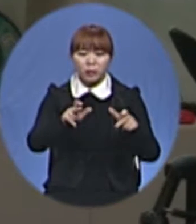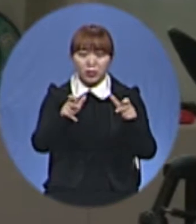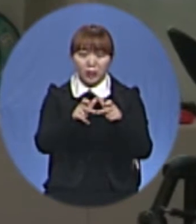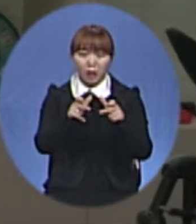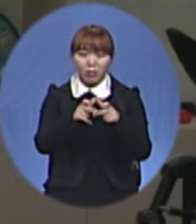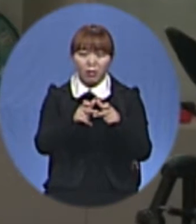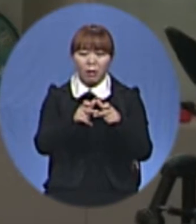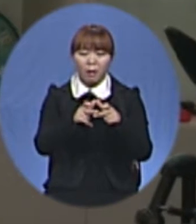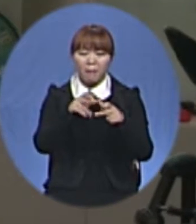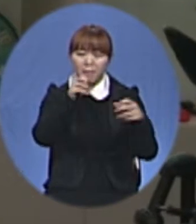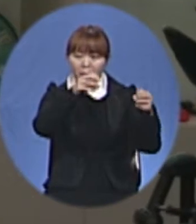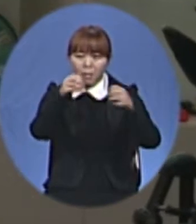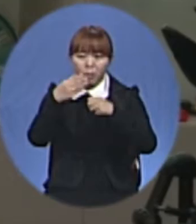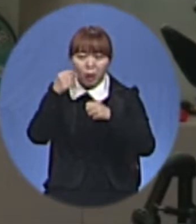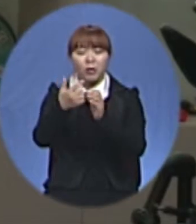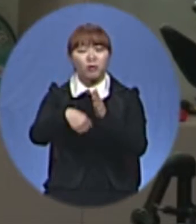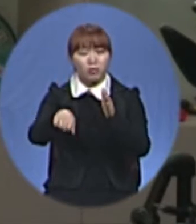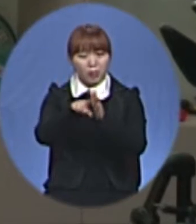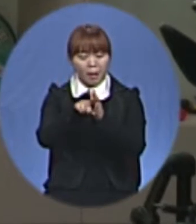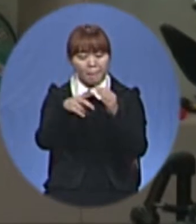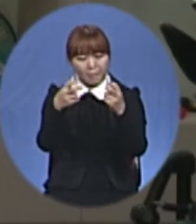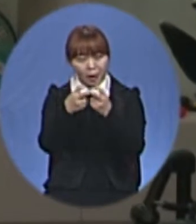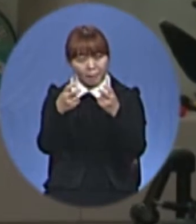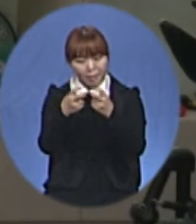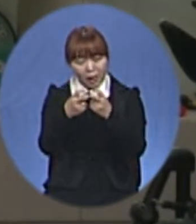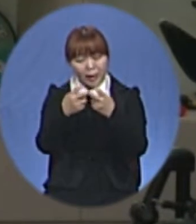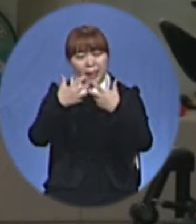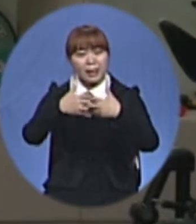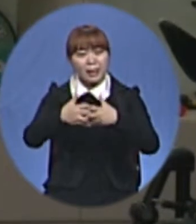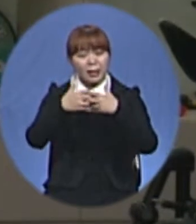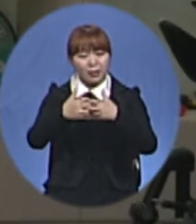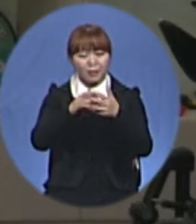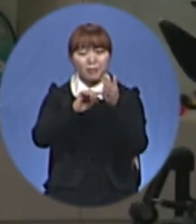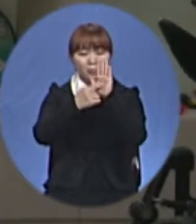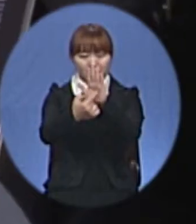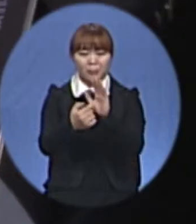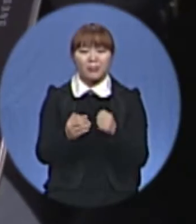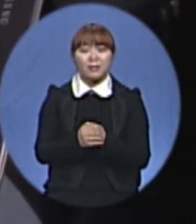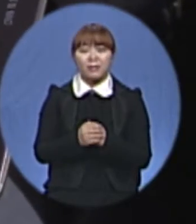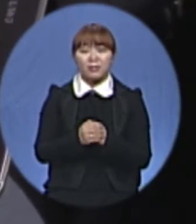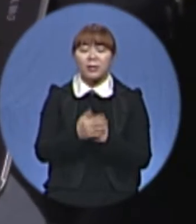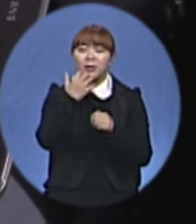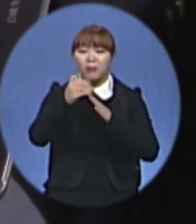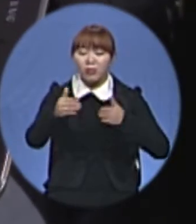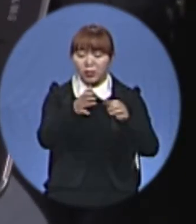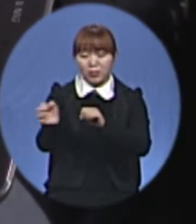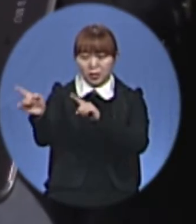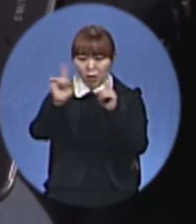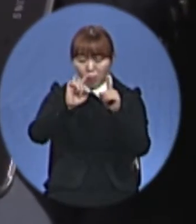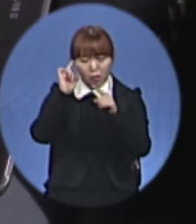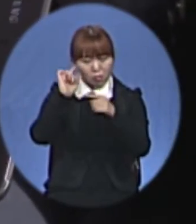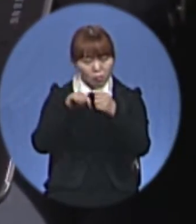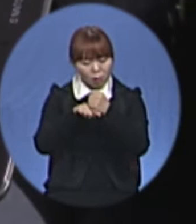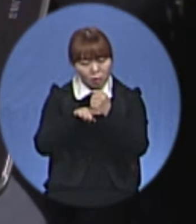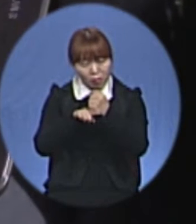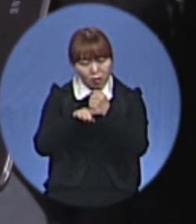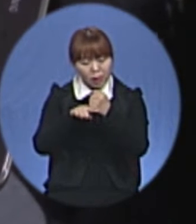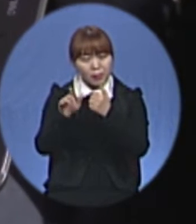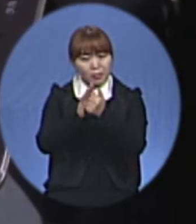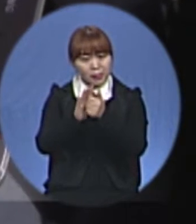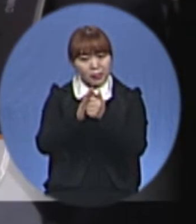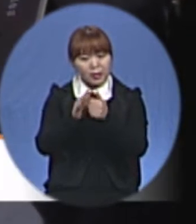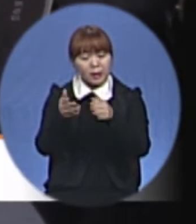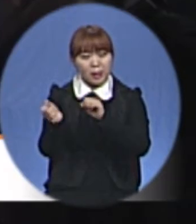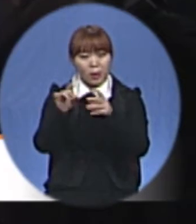중증장애인의 원활한 의사소통을 위한 차세대 보안대체 의사소통 기기가 나왔습니다. 경기도 재활공학서비스연구지원센터는